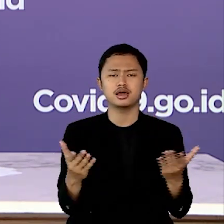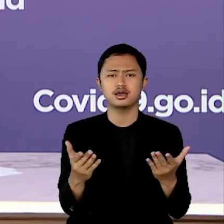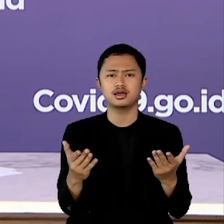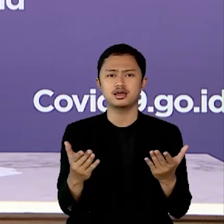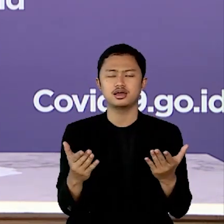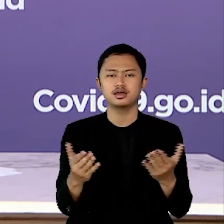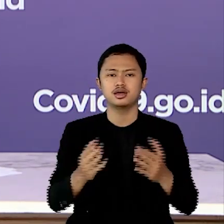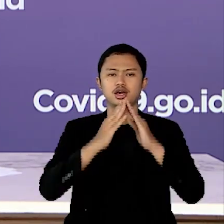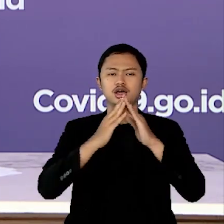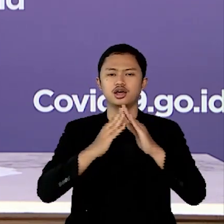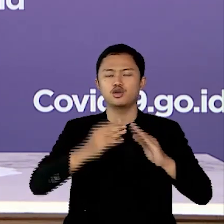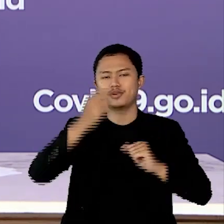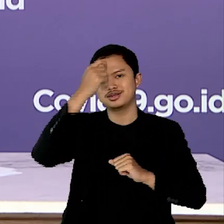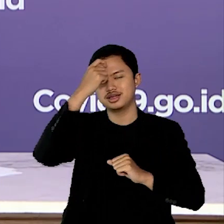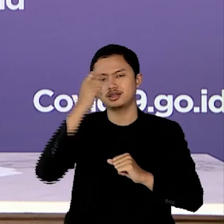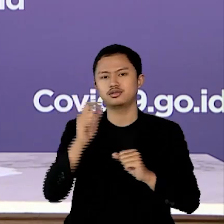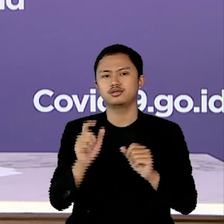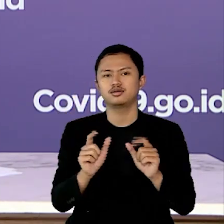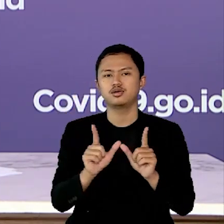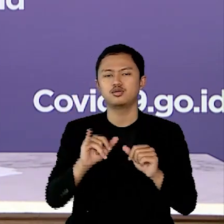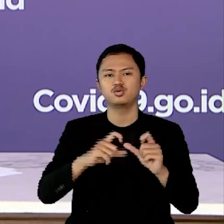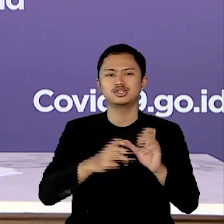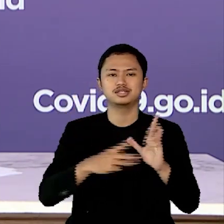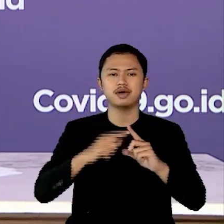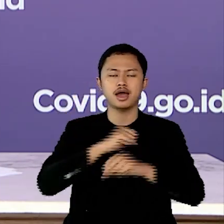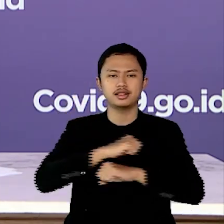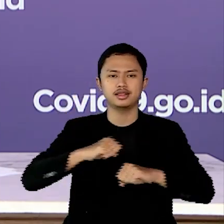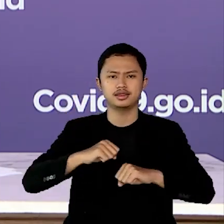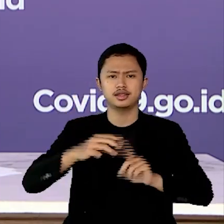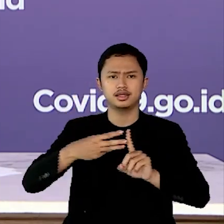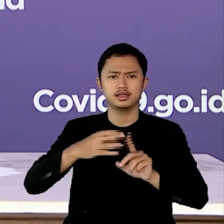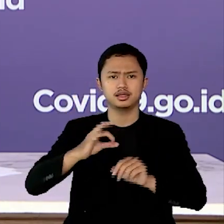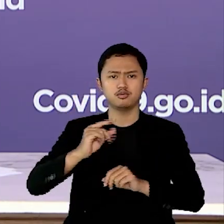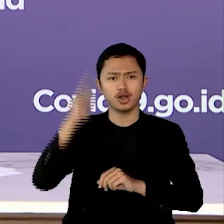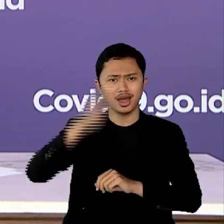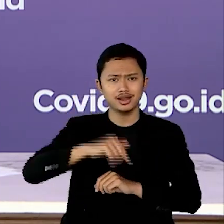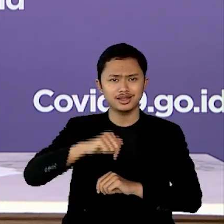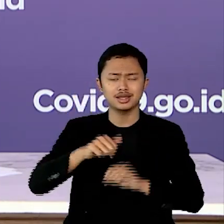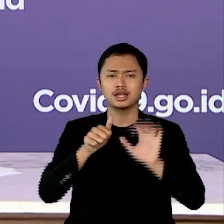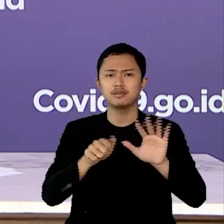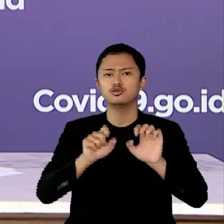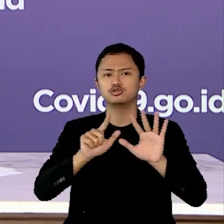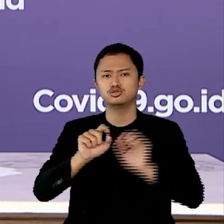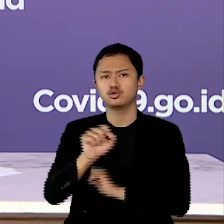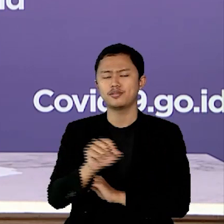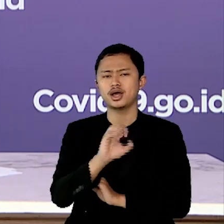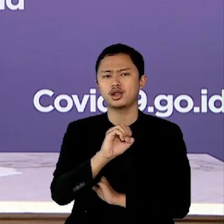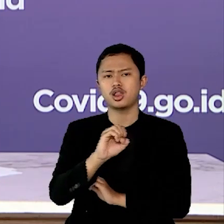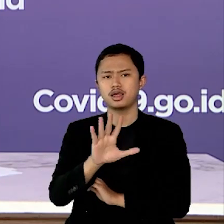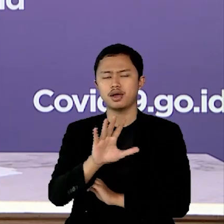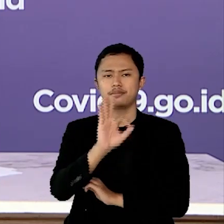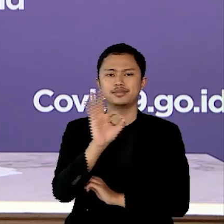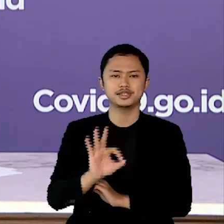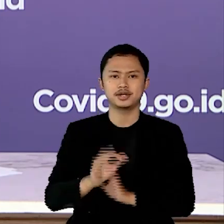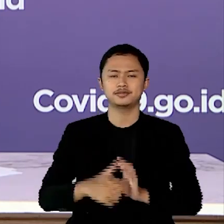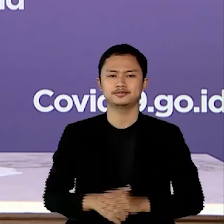sakit darurat Wisma Atlet Kemayoran Jakarta dimana bor per hari ini mencapai 6705 persen